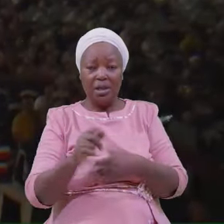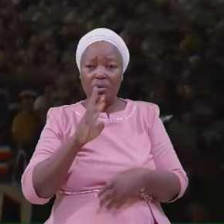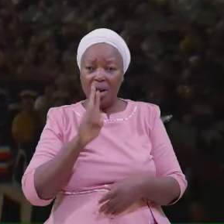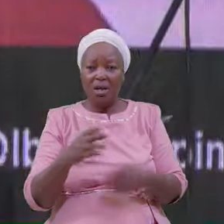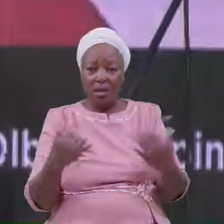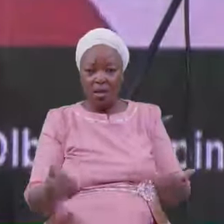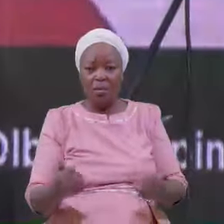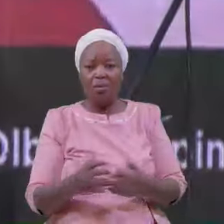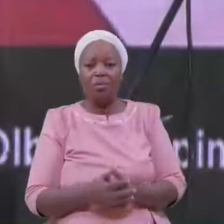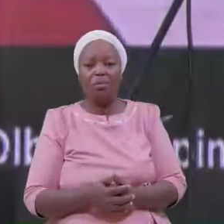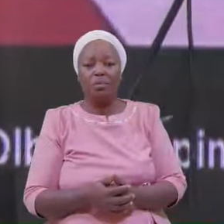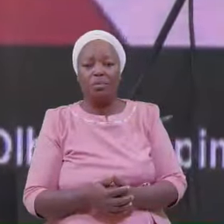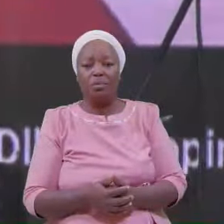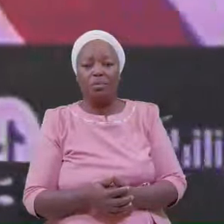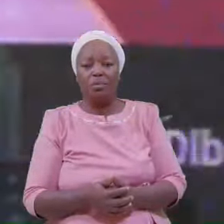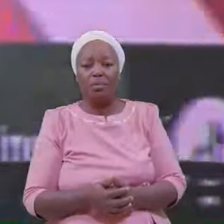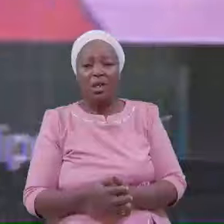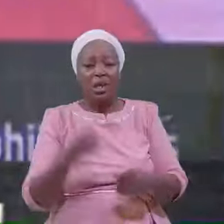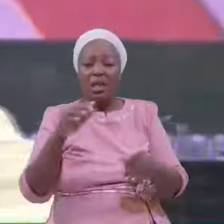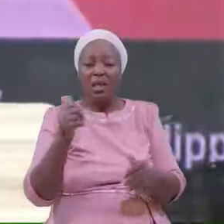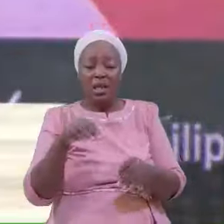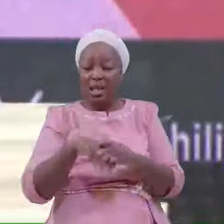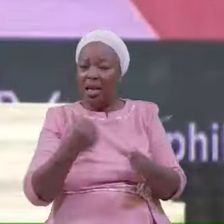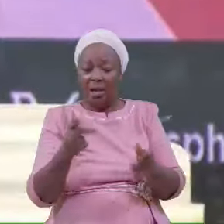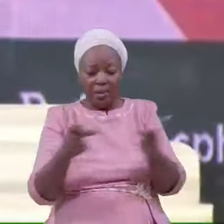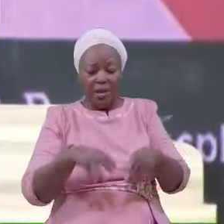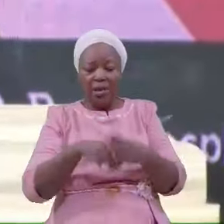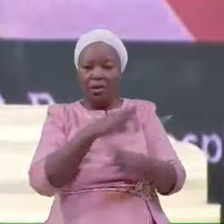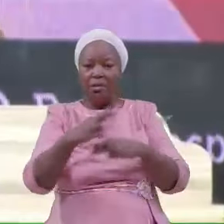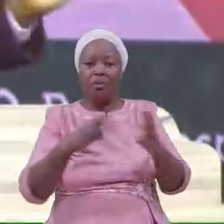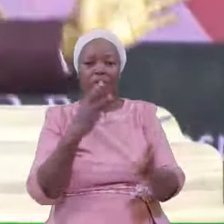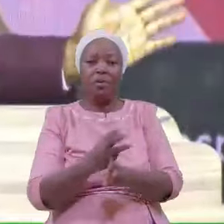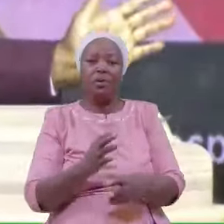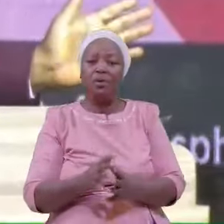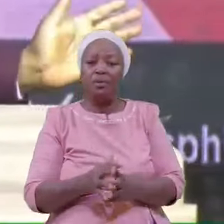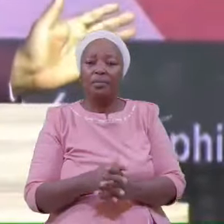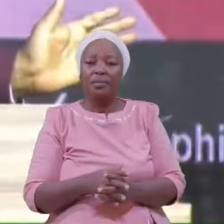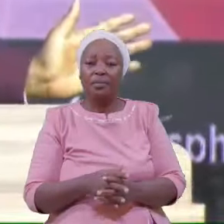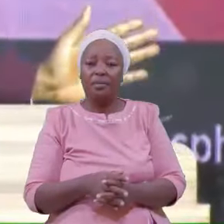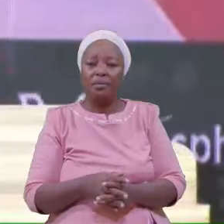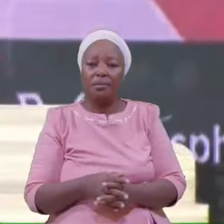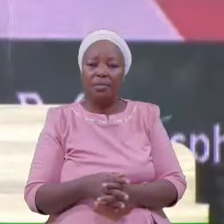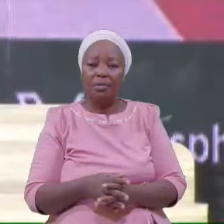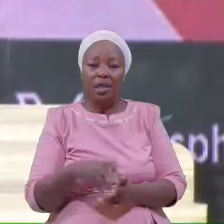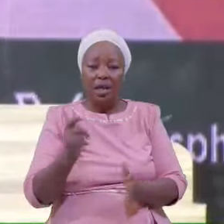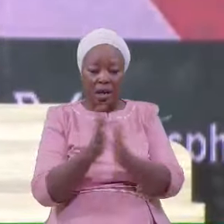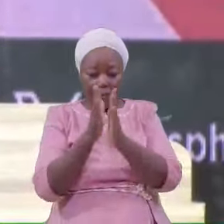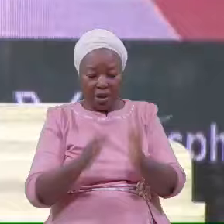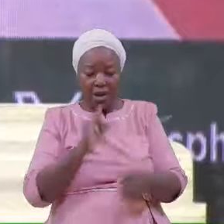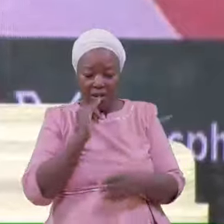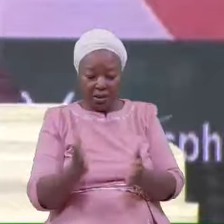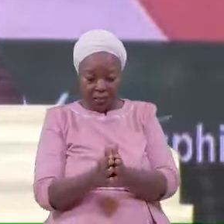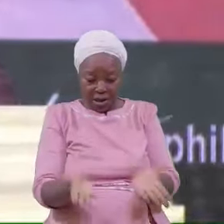In the ends of the world. Kahit saan sa buong sansinukob at sa buong mundo. In the name